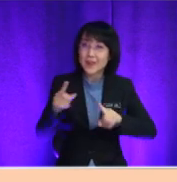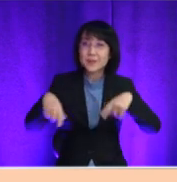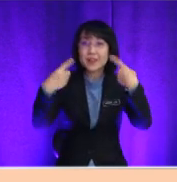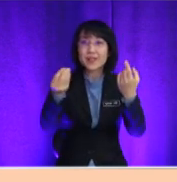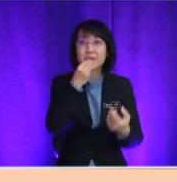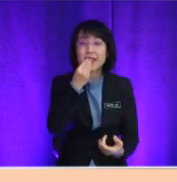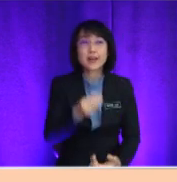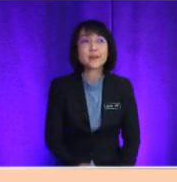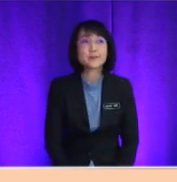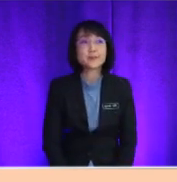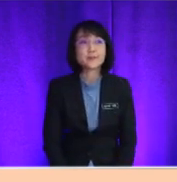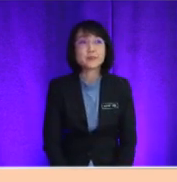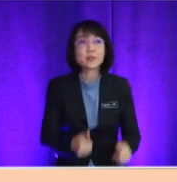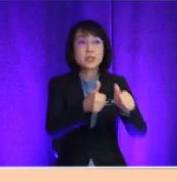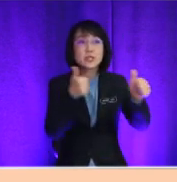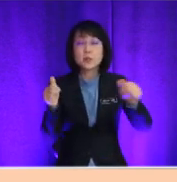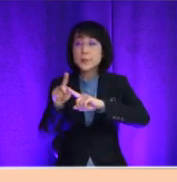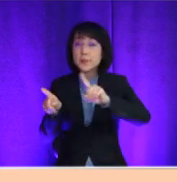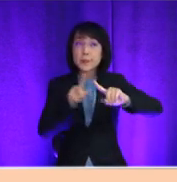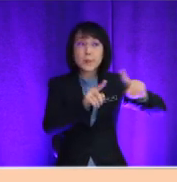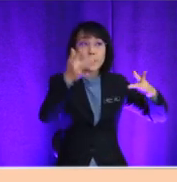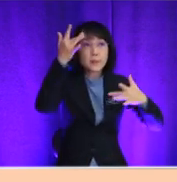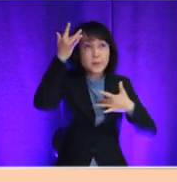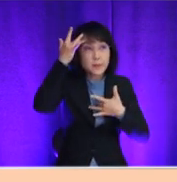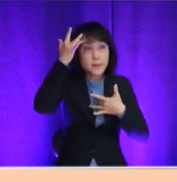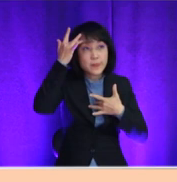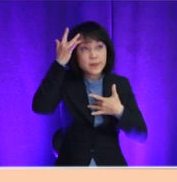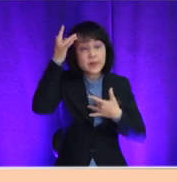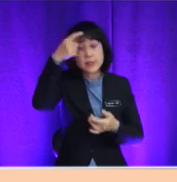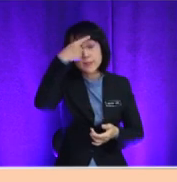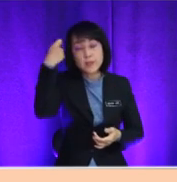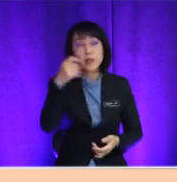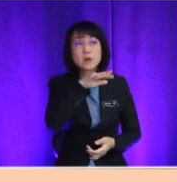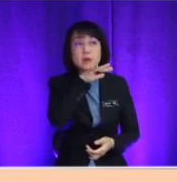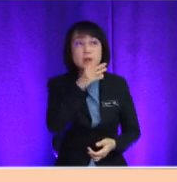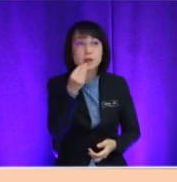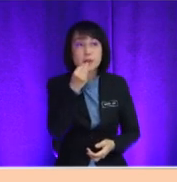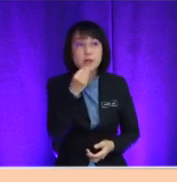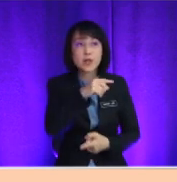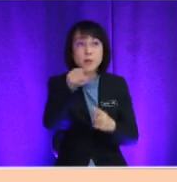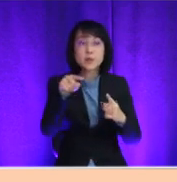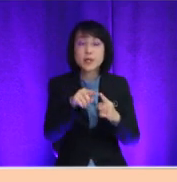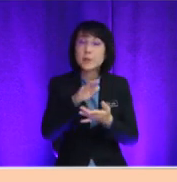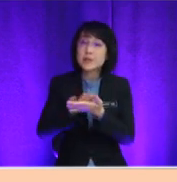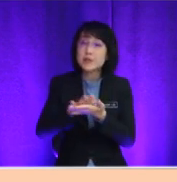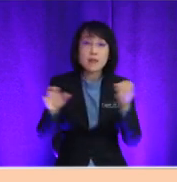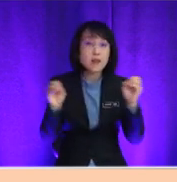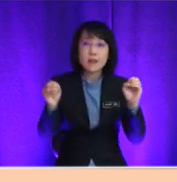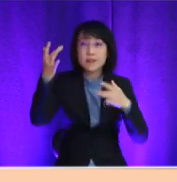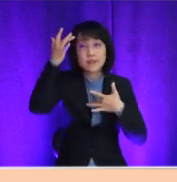mencegah berbagai jenis penyakit akibat daripada pencemaran makanan jadi bila bersih tak adalah penyakit